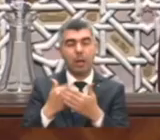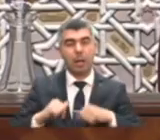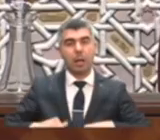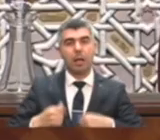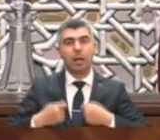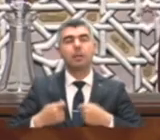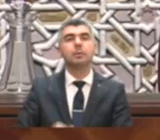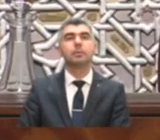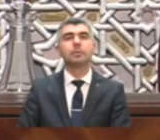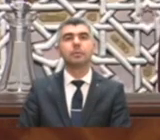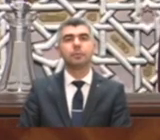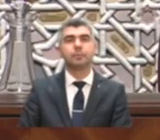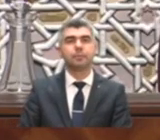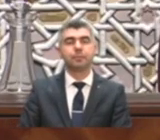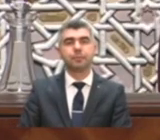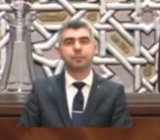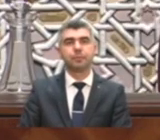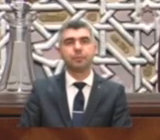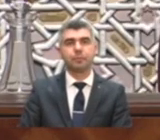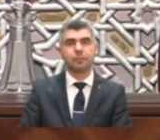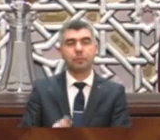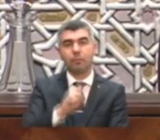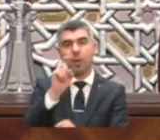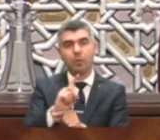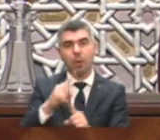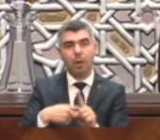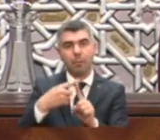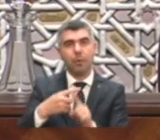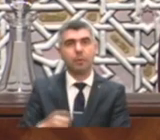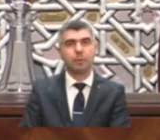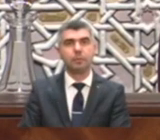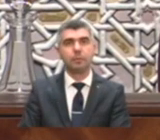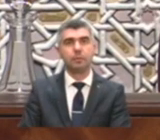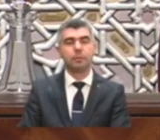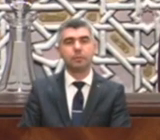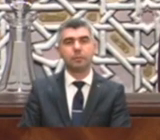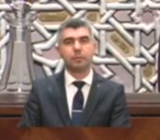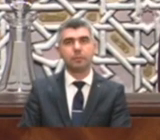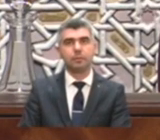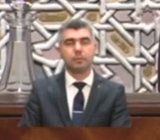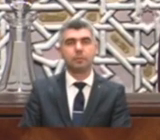شكرا سيد نائب محترم. هل من تعقيب اضافي؟ تفضلوا سيد نائب محترم.